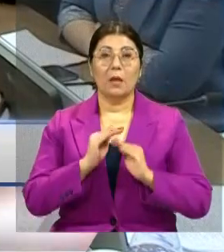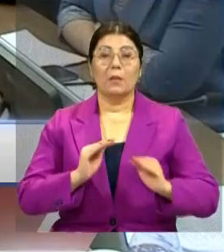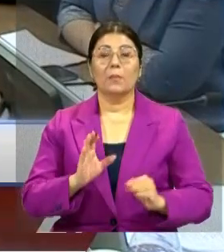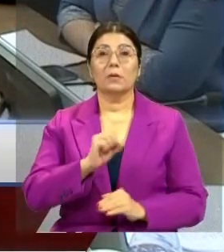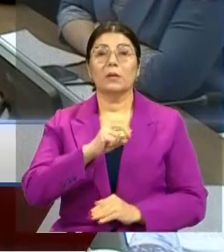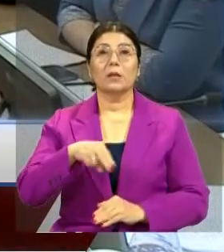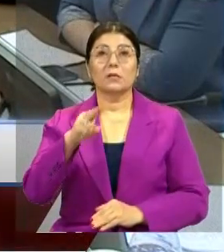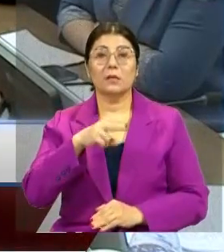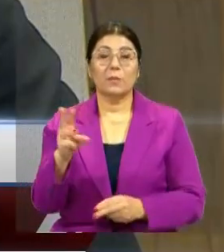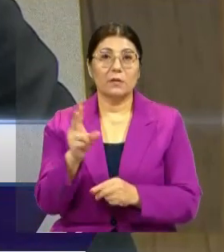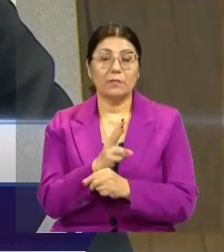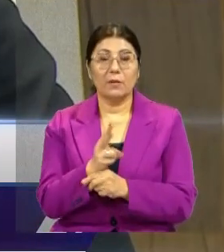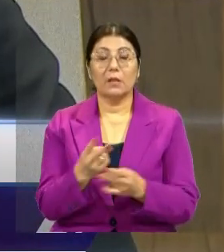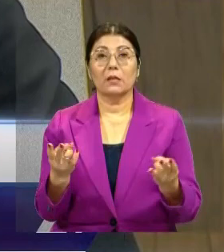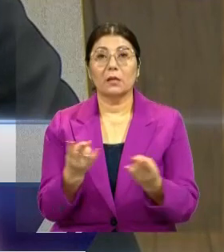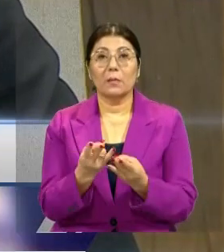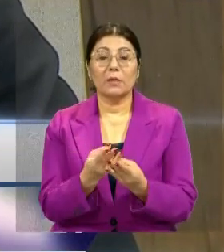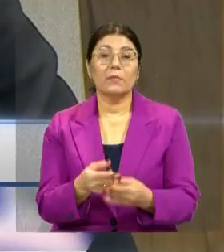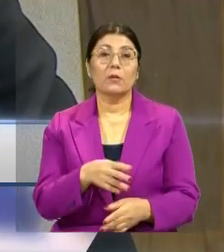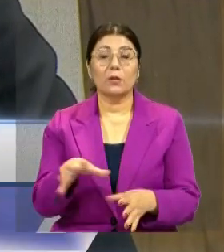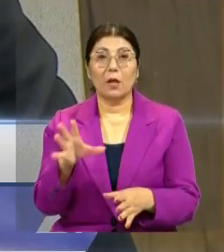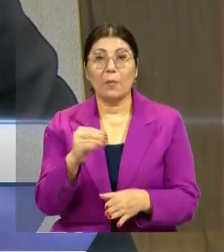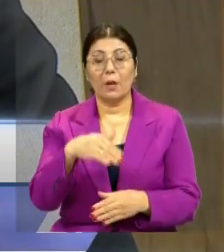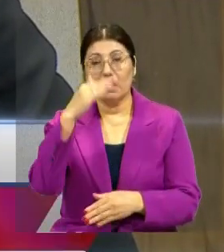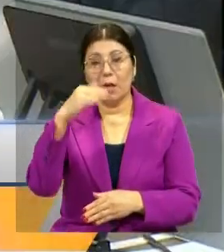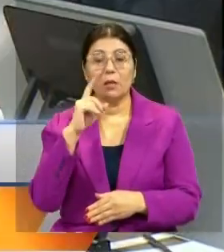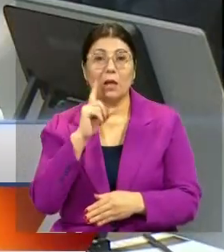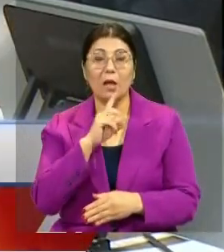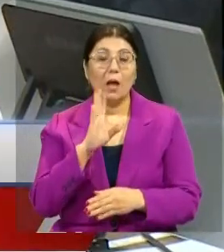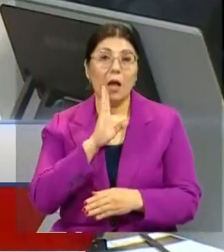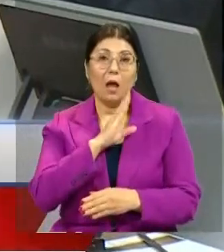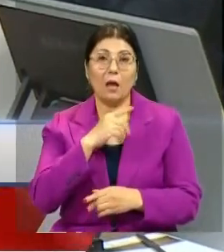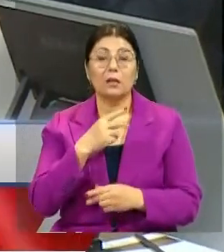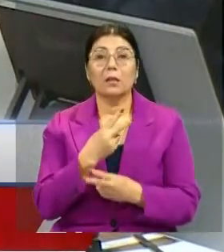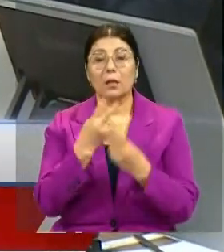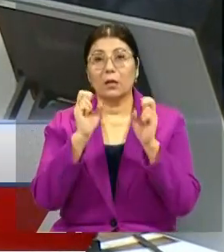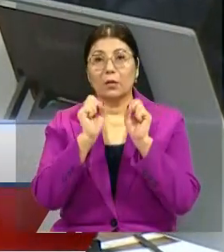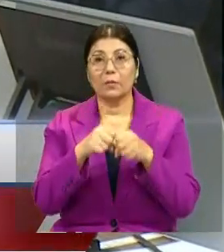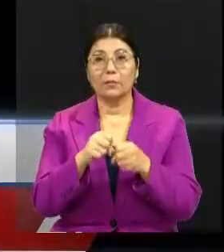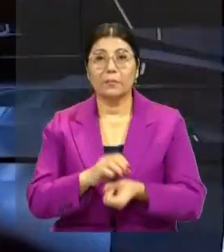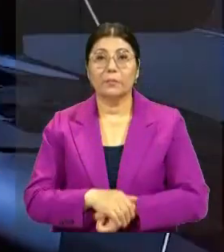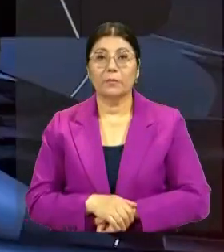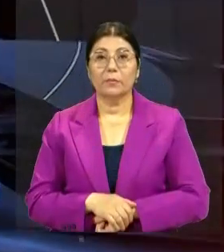Балабақшаларға бейне камералар орнатылады, әрі оны барлық атана өздігінен қарай алатындай мүмкіндік берілмек.